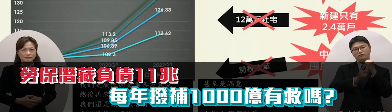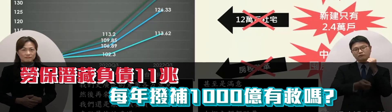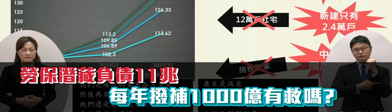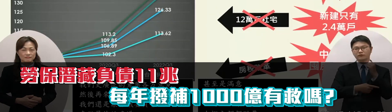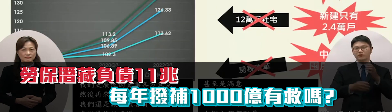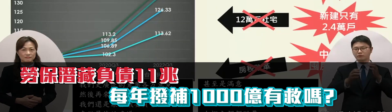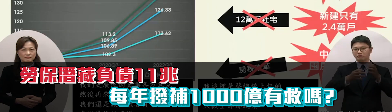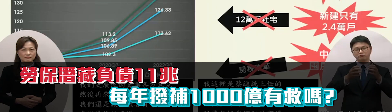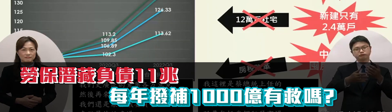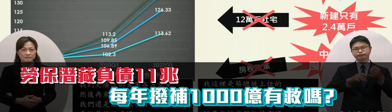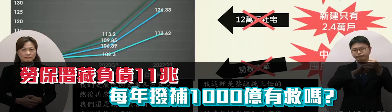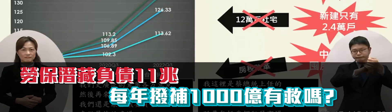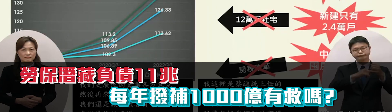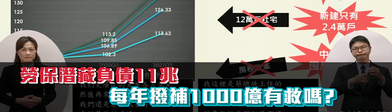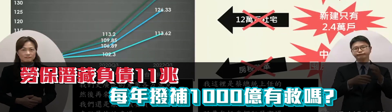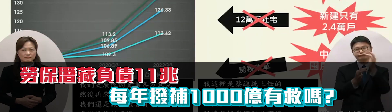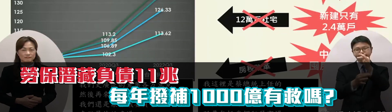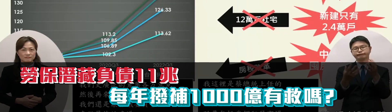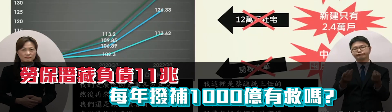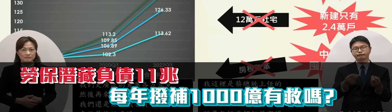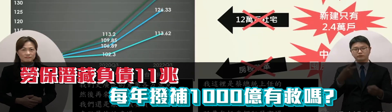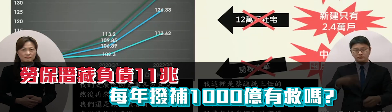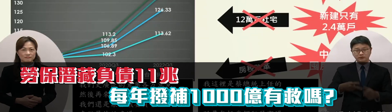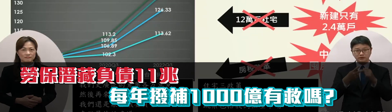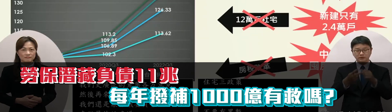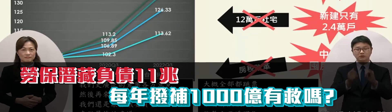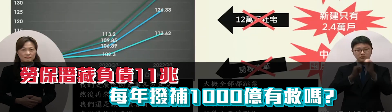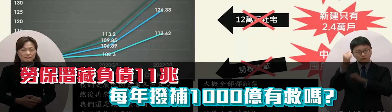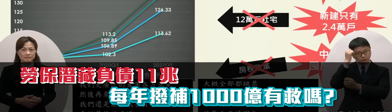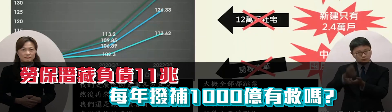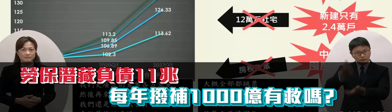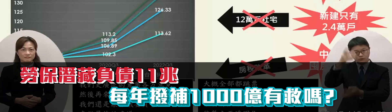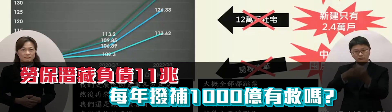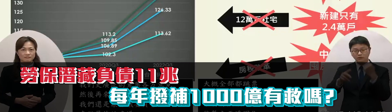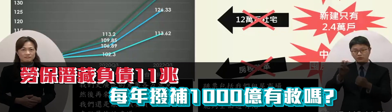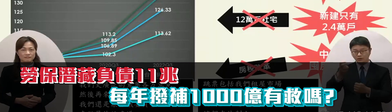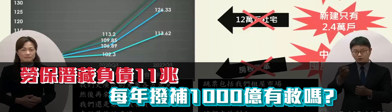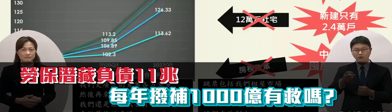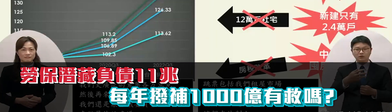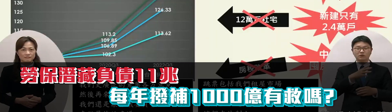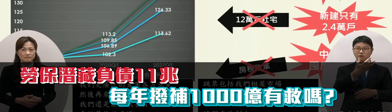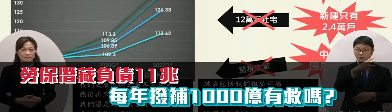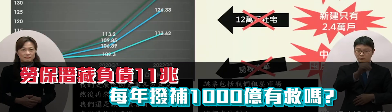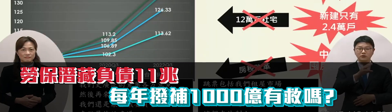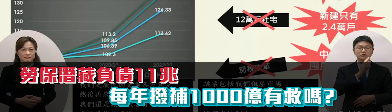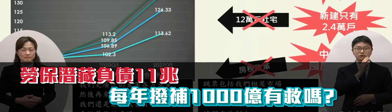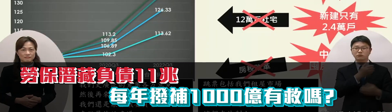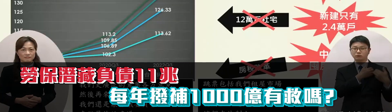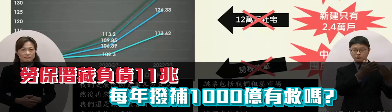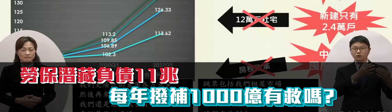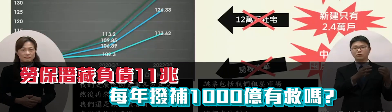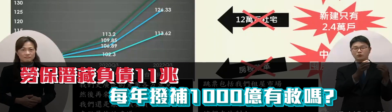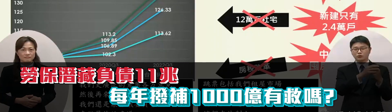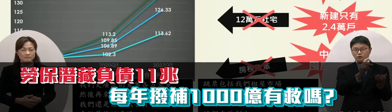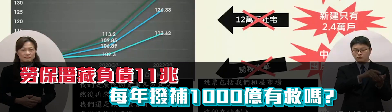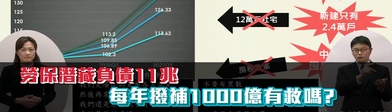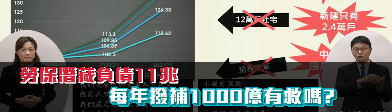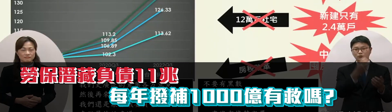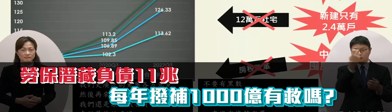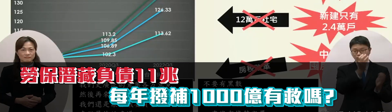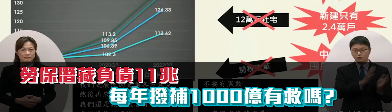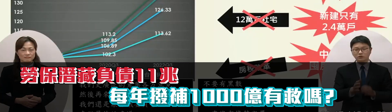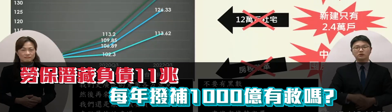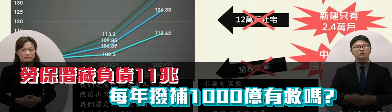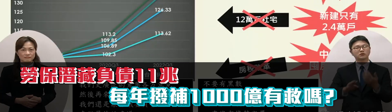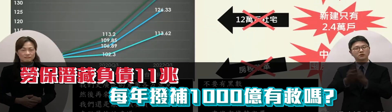有修整完毕哈。那第二个是有关于社宅20万户，里面8万是这个包租代管，12万是要直接新建的